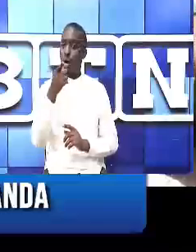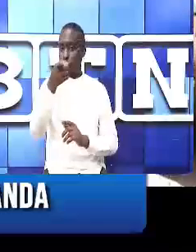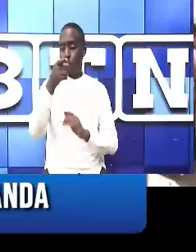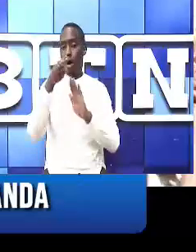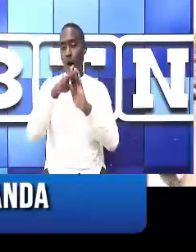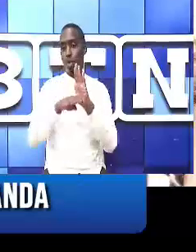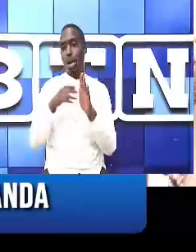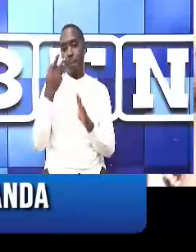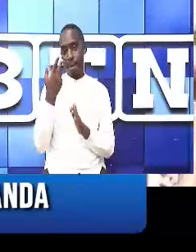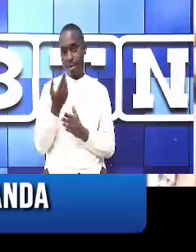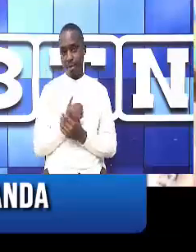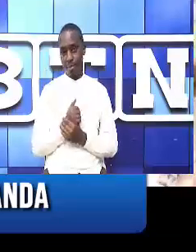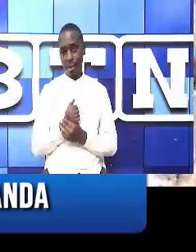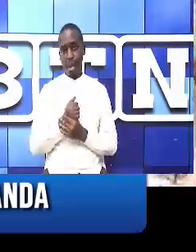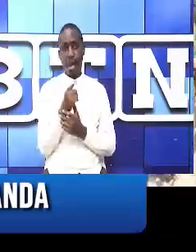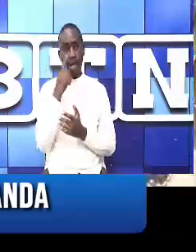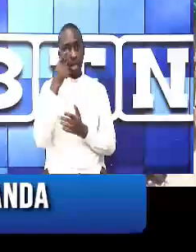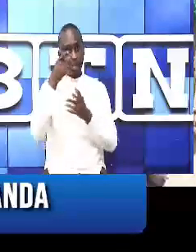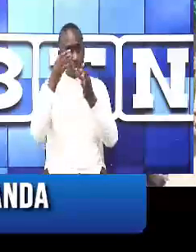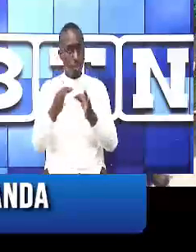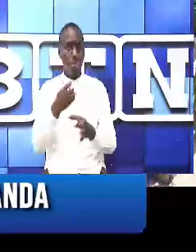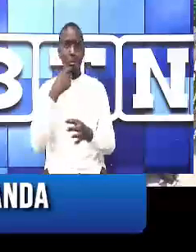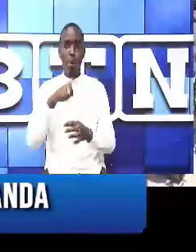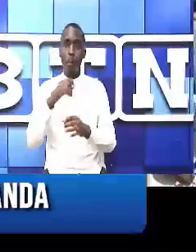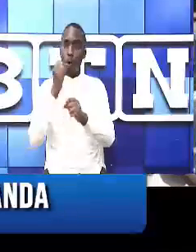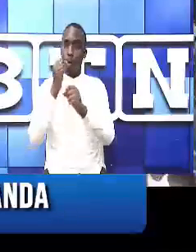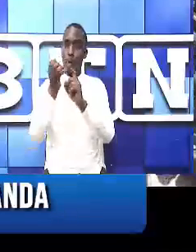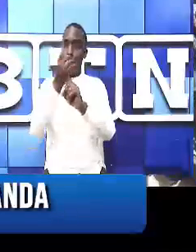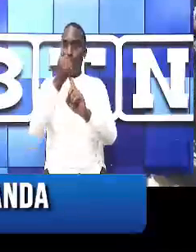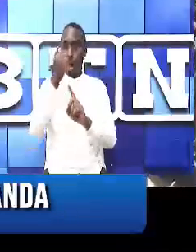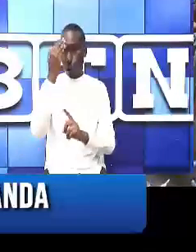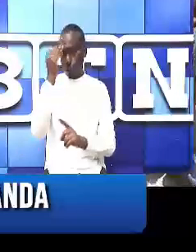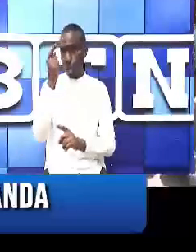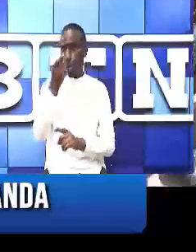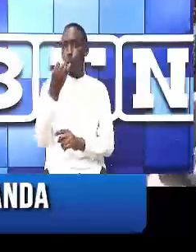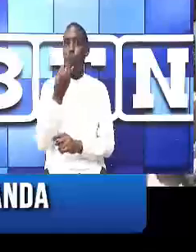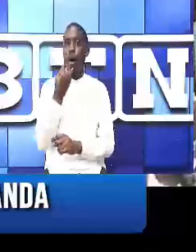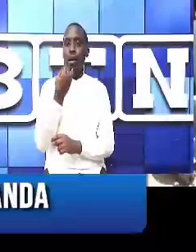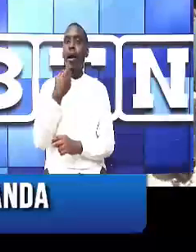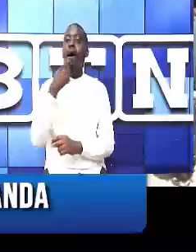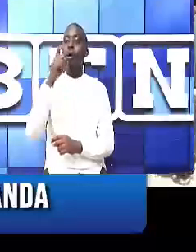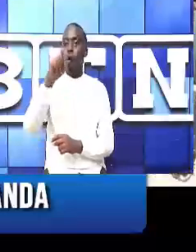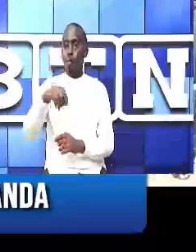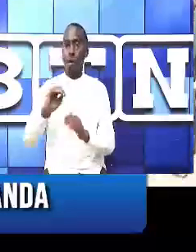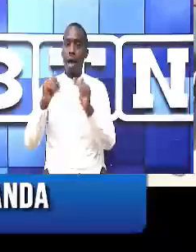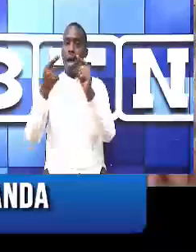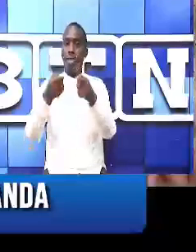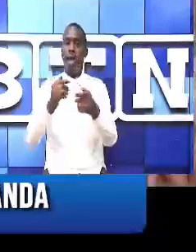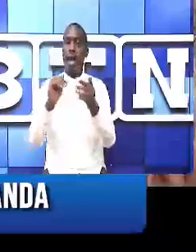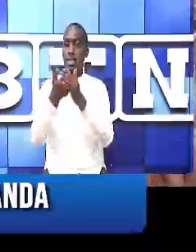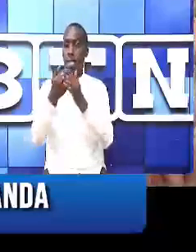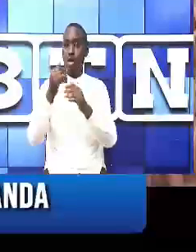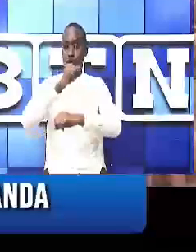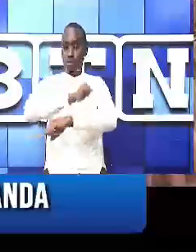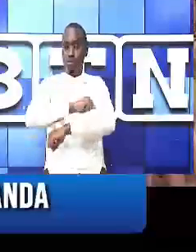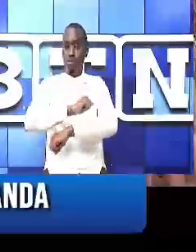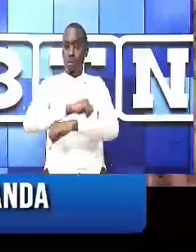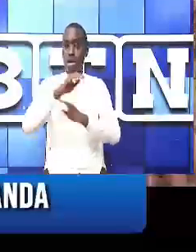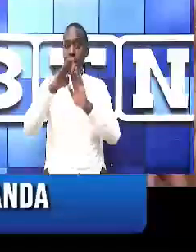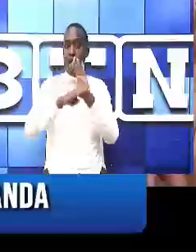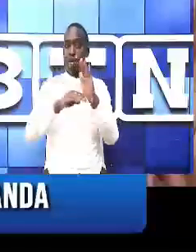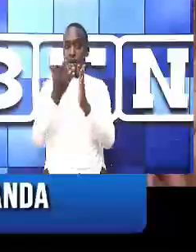gahunda ihagaze ni ibyo bigomba kuboneka kugira ngo uwo mwana agombe ajye ku ishuri gahunda rero